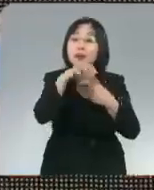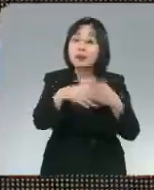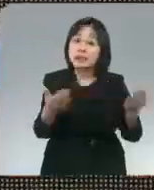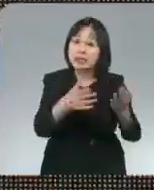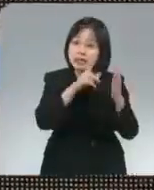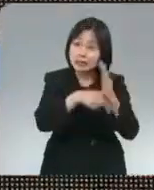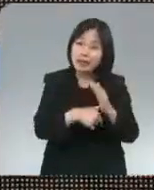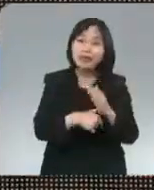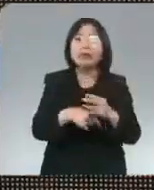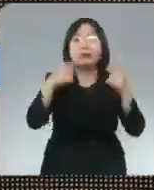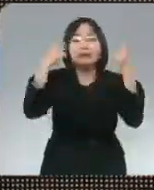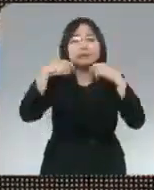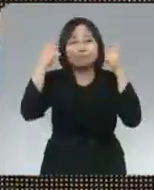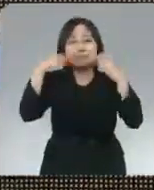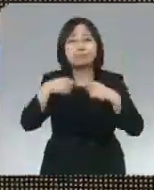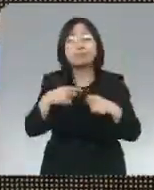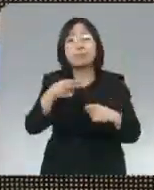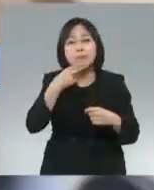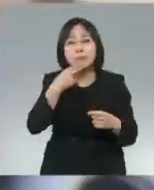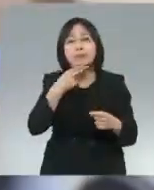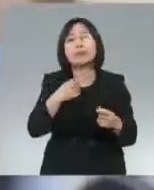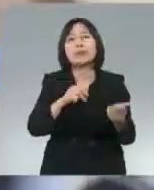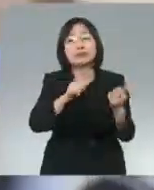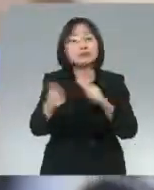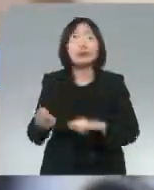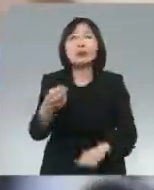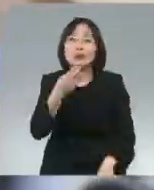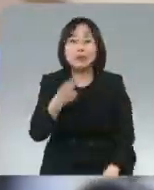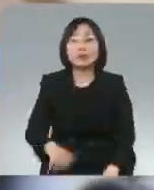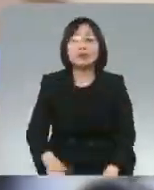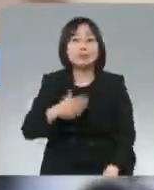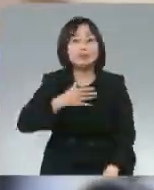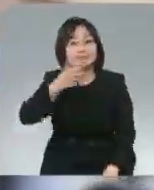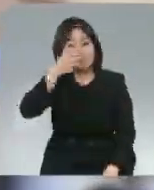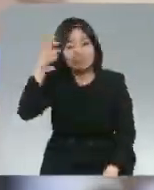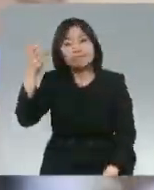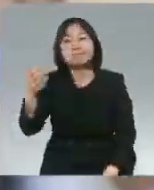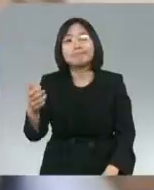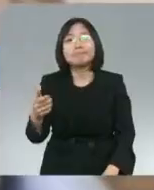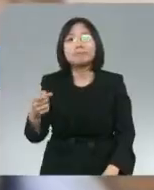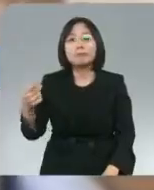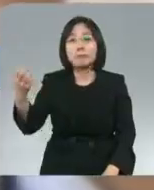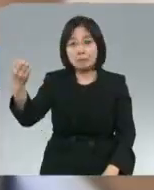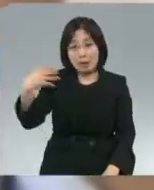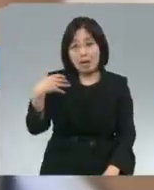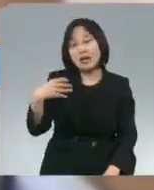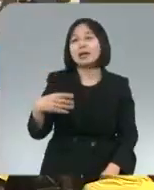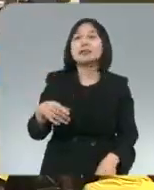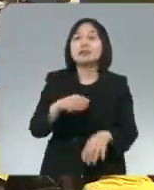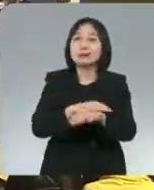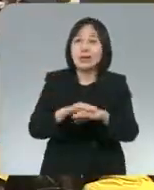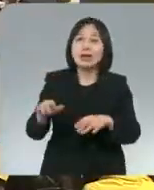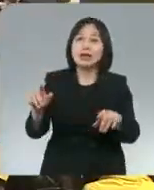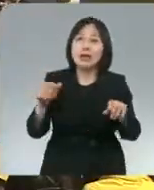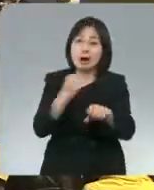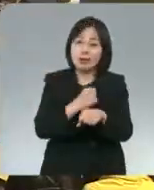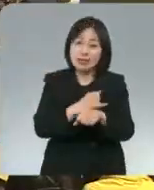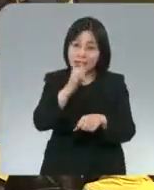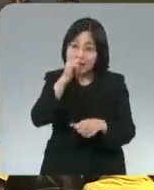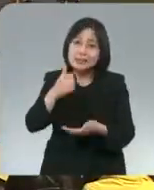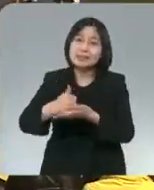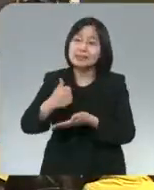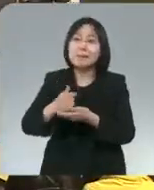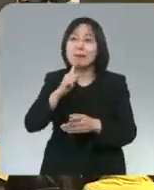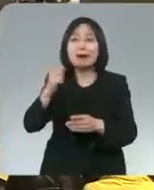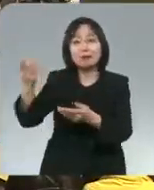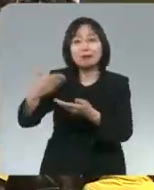16 tháng 4 đã tổ chức lễ tưởng niệm tại công viên hoa đan thành phố ansan tỉnh Joong Ki Sang Israel Môn Nữ học sinh trường